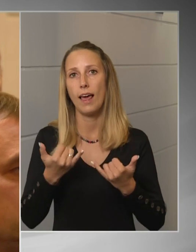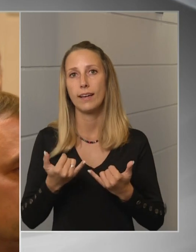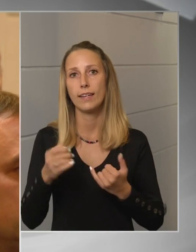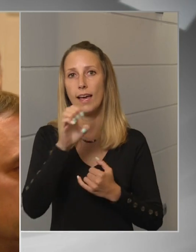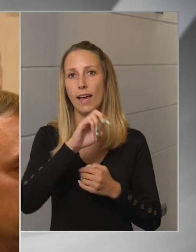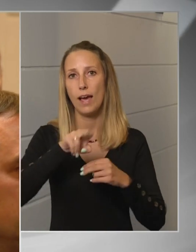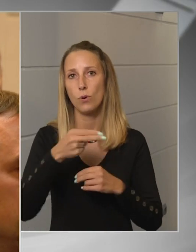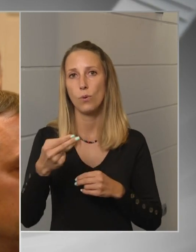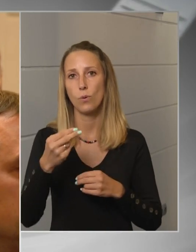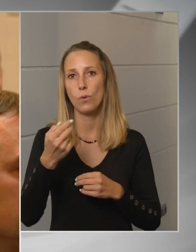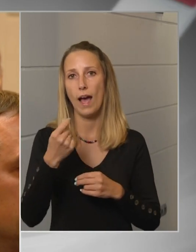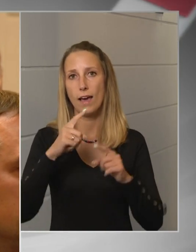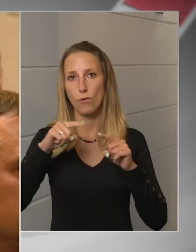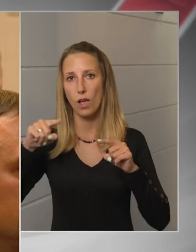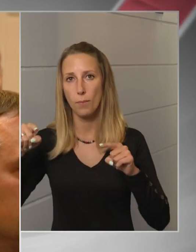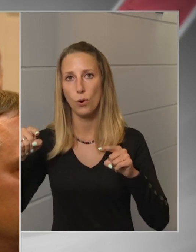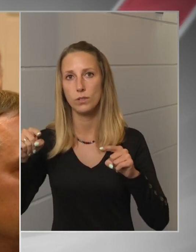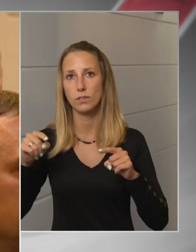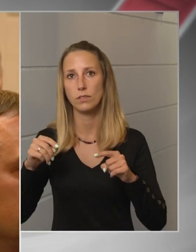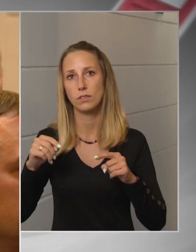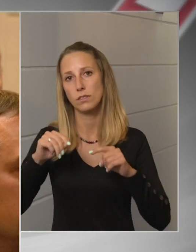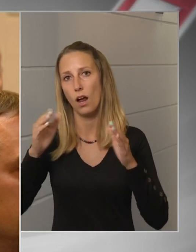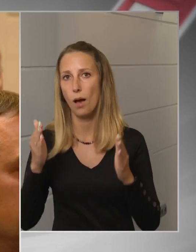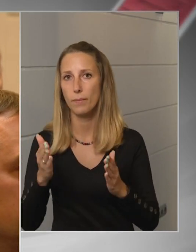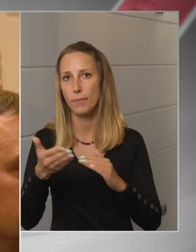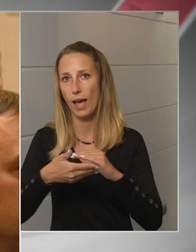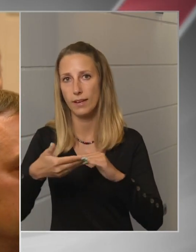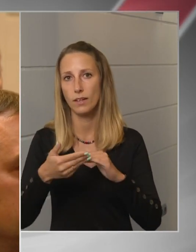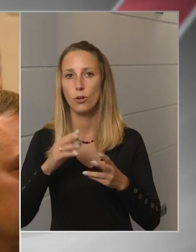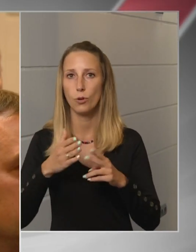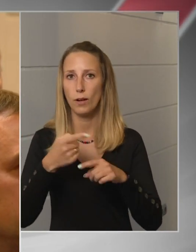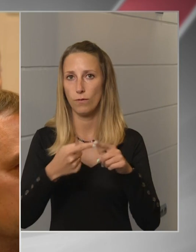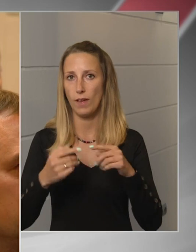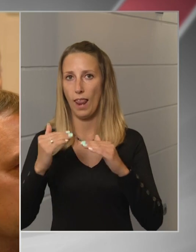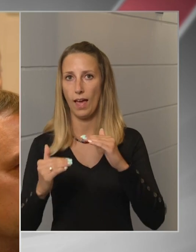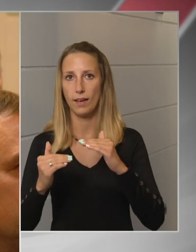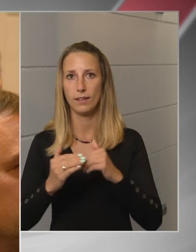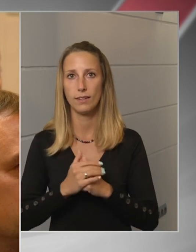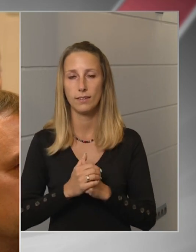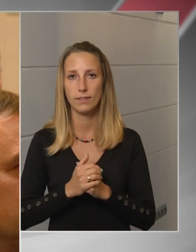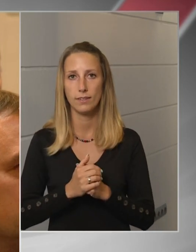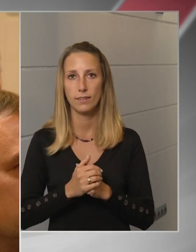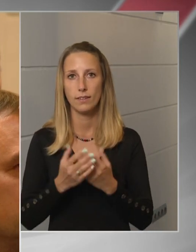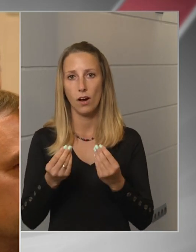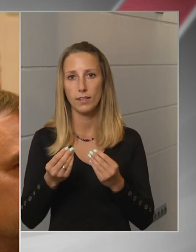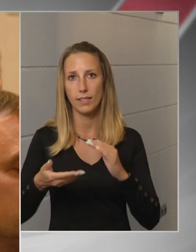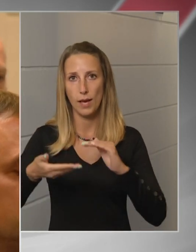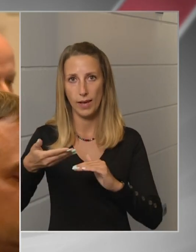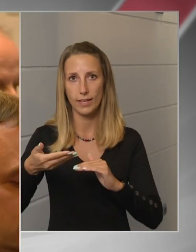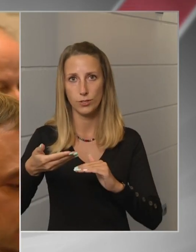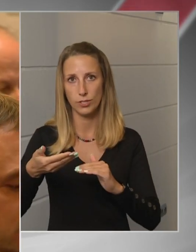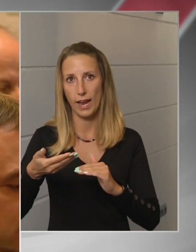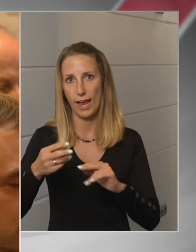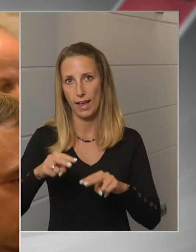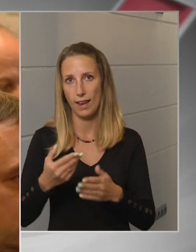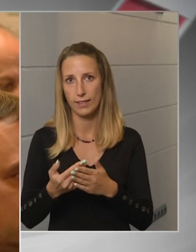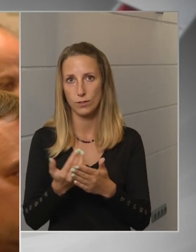euróárfolyamhoz alapján kb. fele annyi emelésre lenne